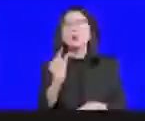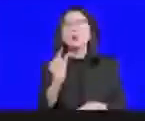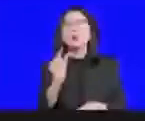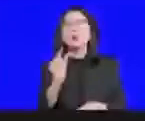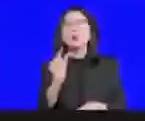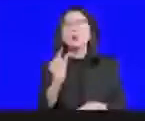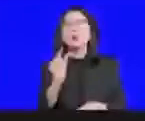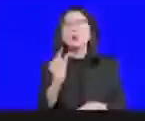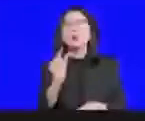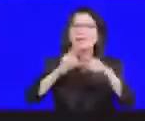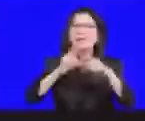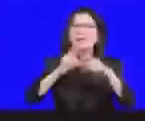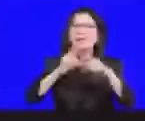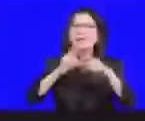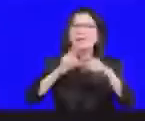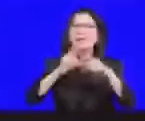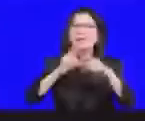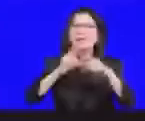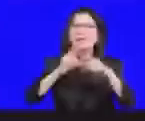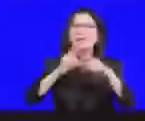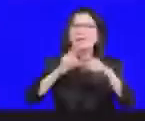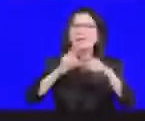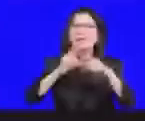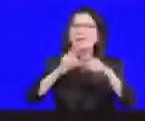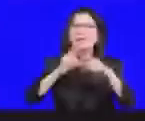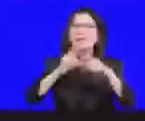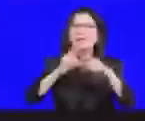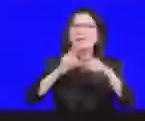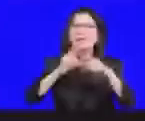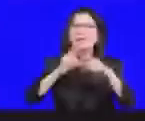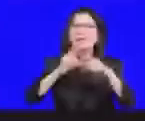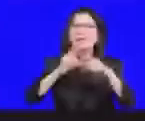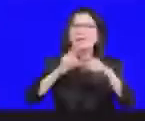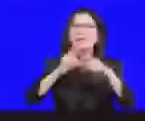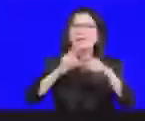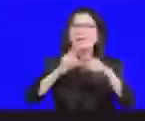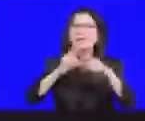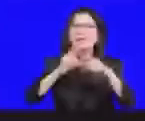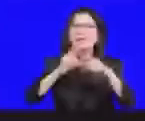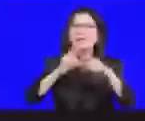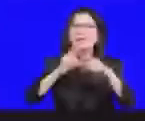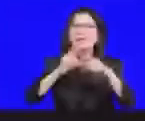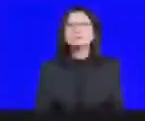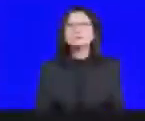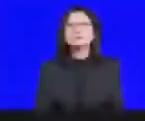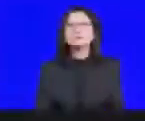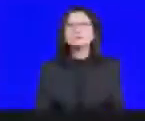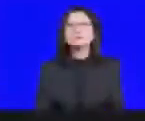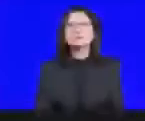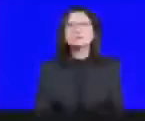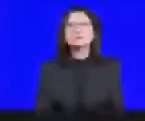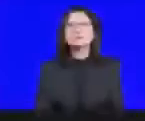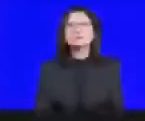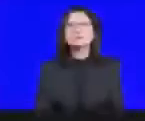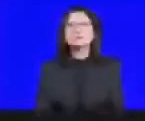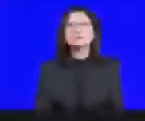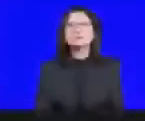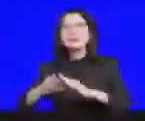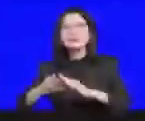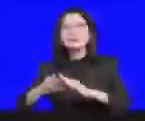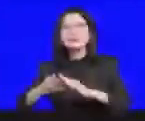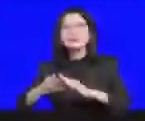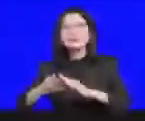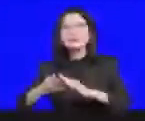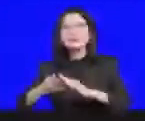Kedua, kegiatan pendongeng bersama komunitas juga digelar secara virtual di prakarsai Dinas